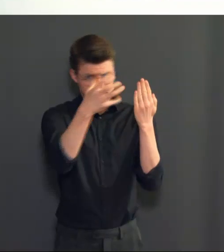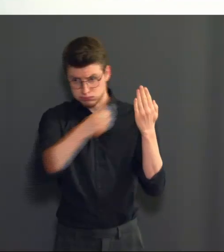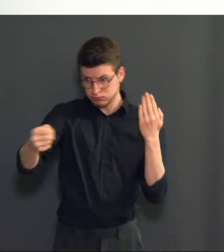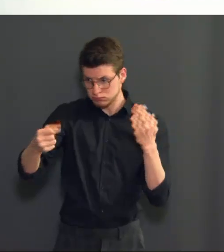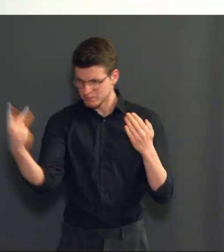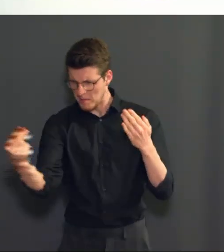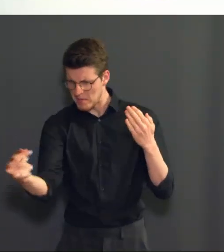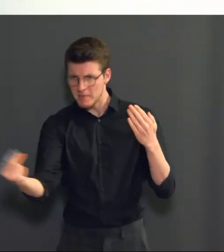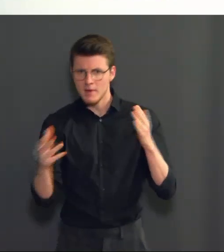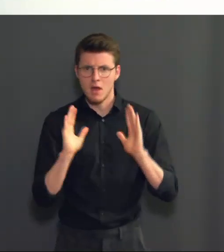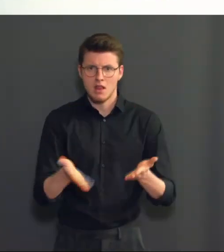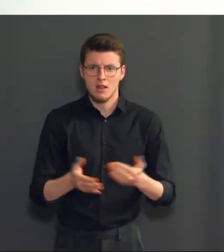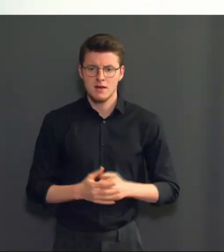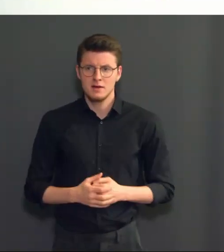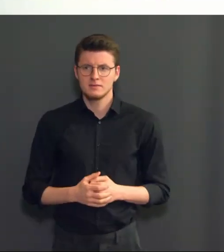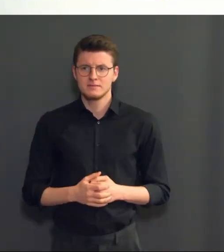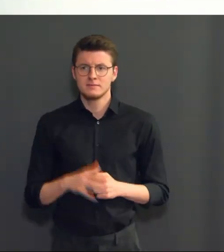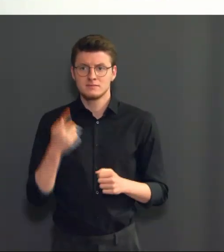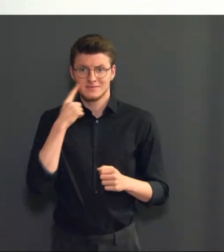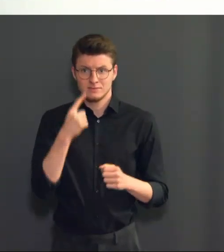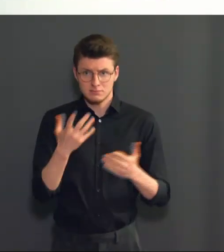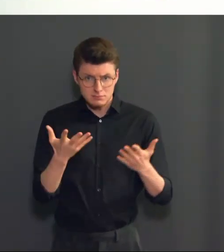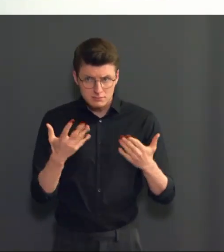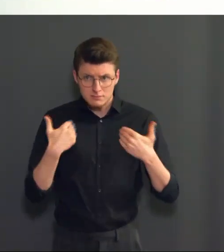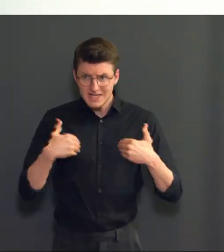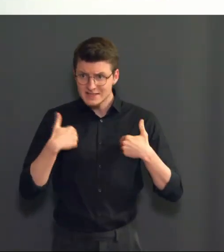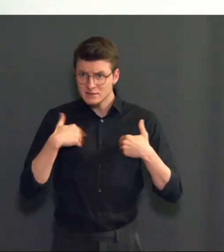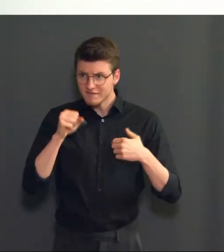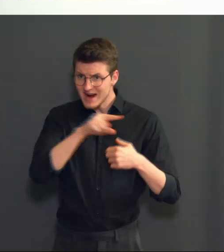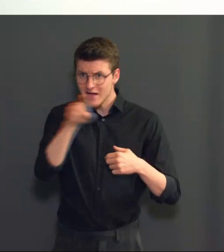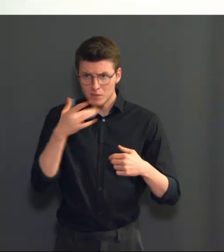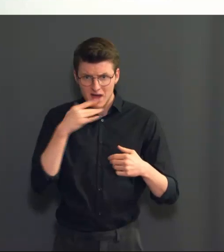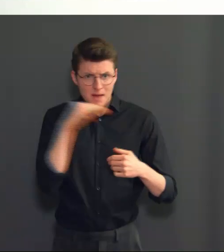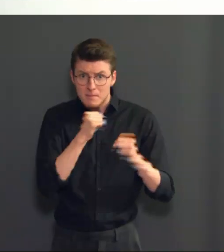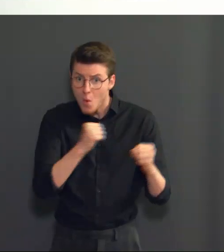Het toont aan dat een groot aantal mensen zich zo snel mogelijk wil laten vaccineren.